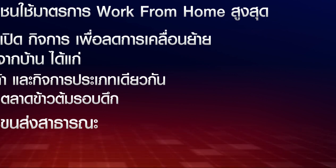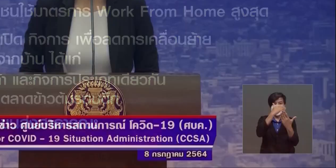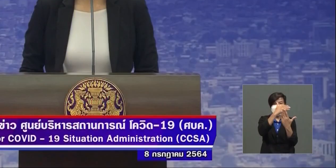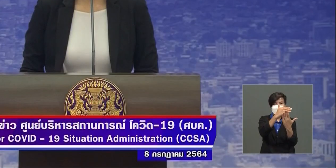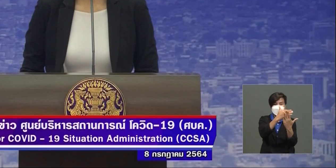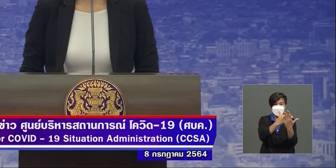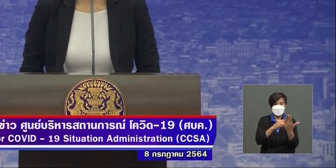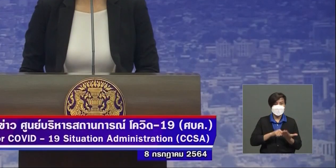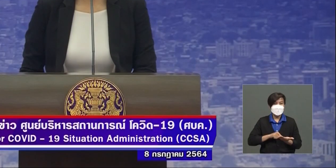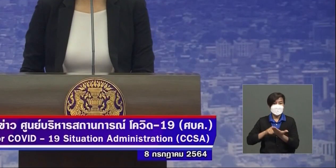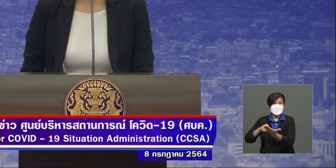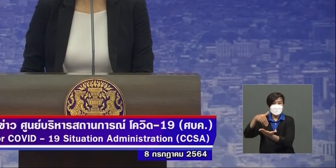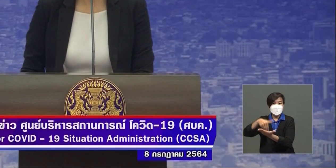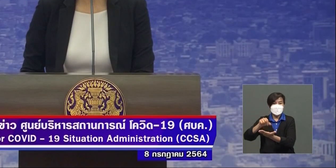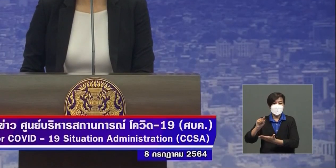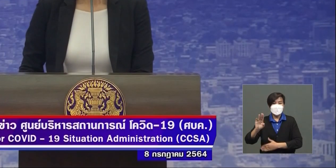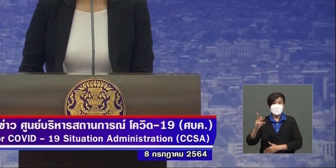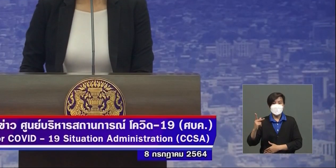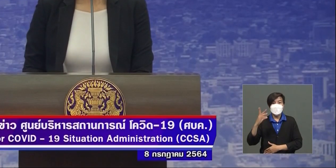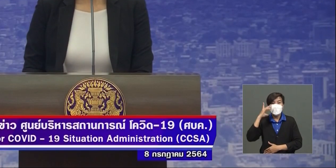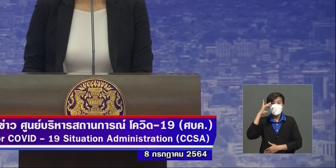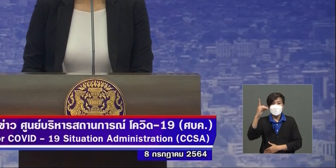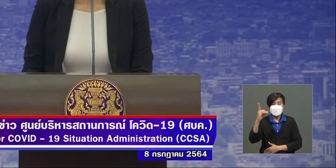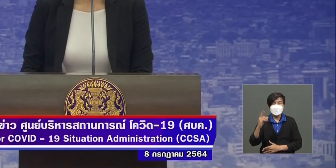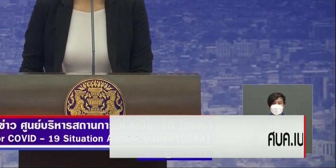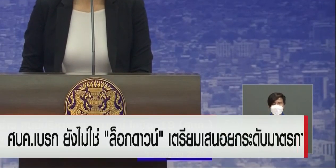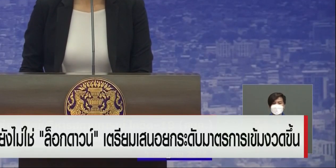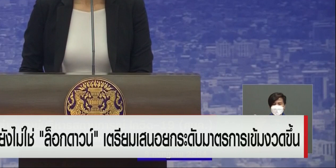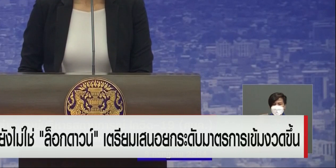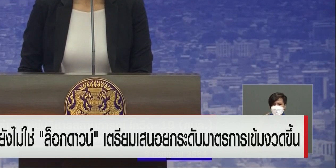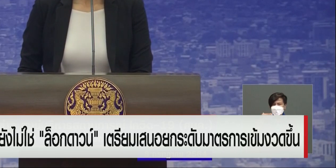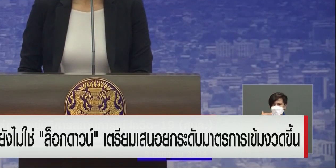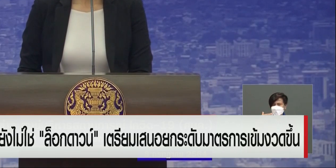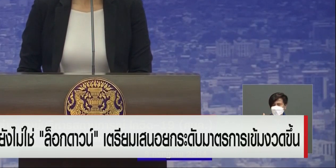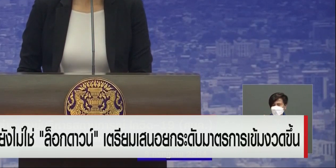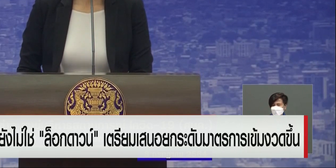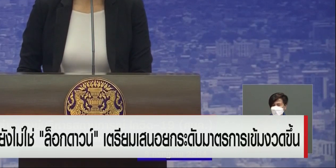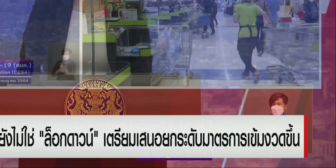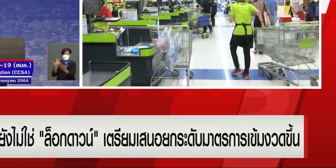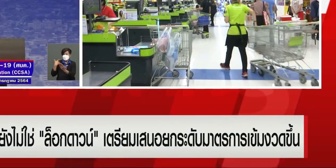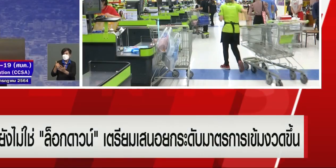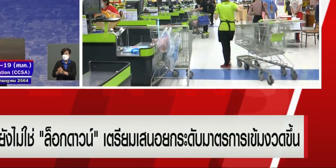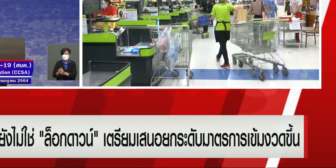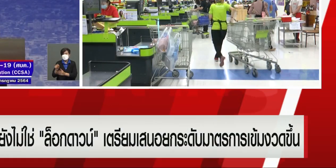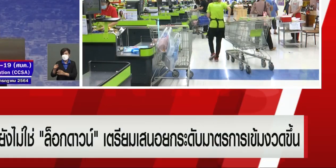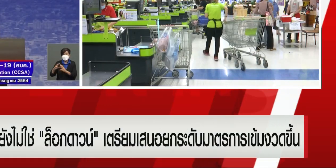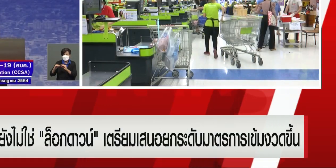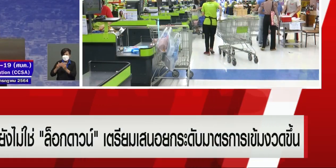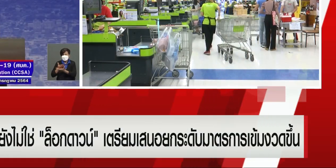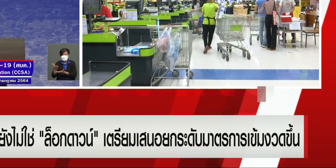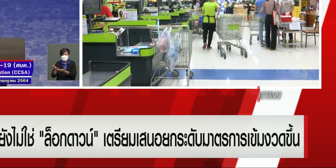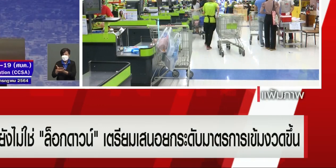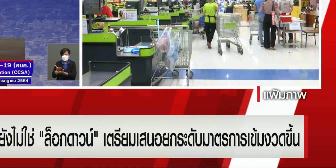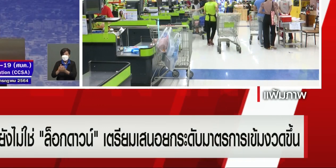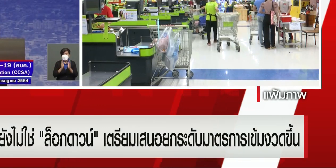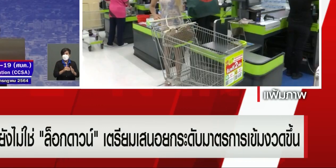เช่นเรื่องสาธารณูปโภคต่างๆดังนั้นคุณหมอเบิร์ดก็พูดตรงกันกับสาธารณสุขคือซุปเปอร์มาร์เก็ต